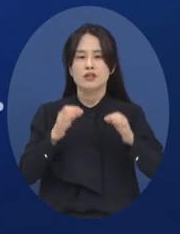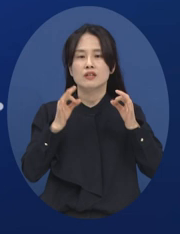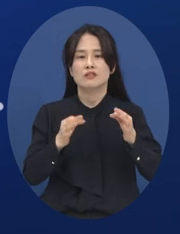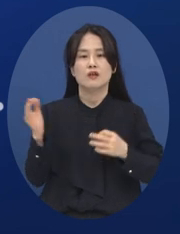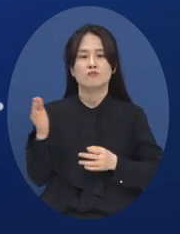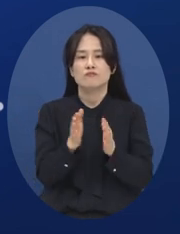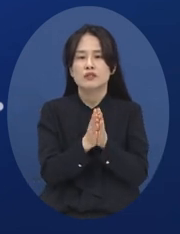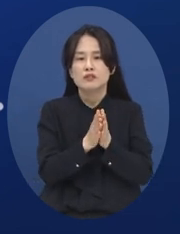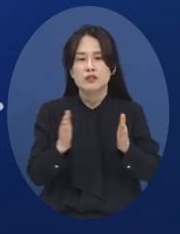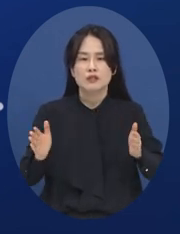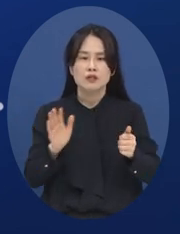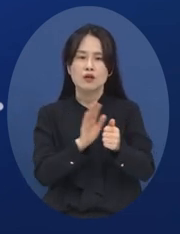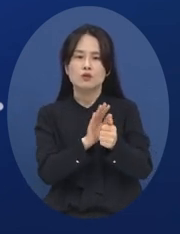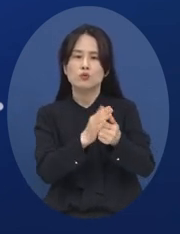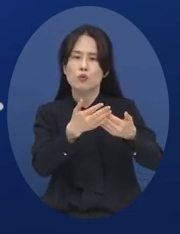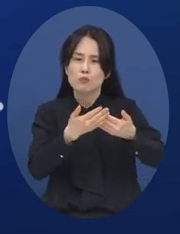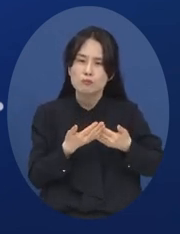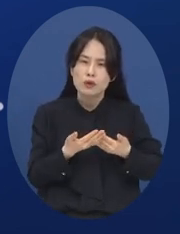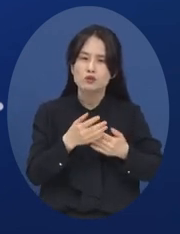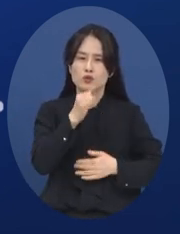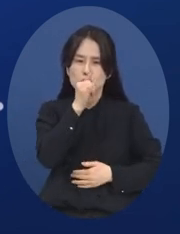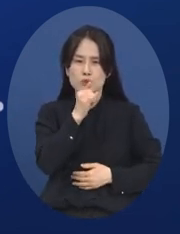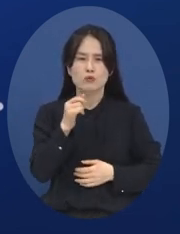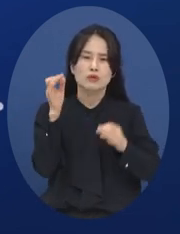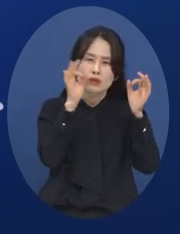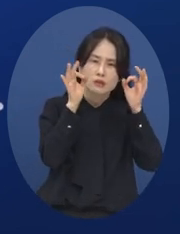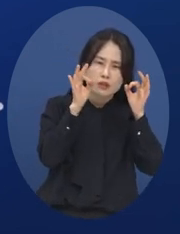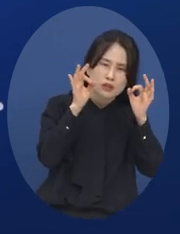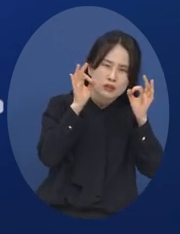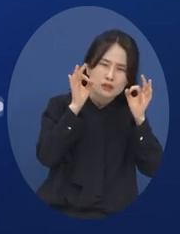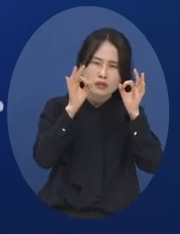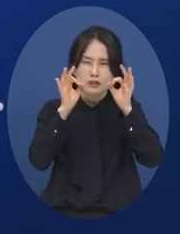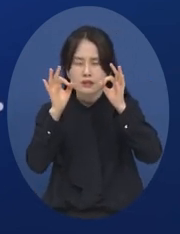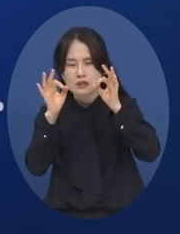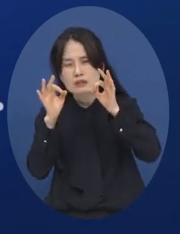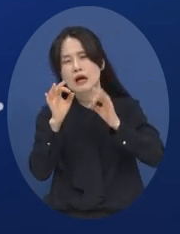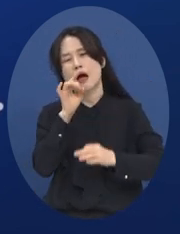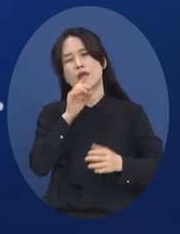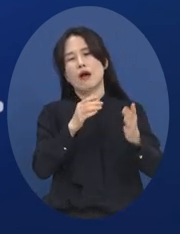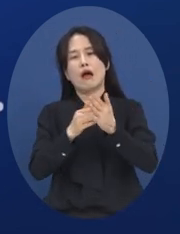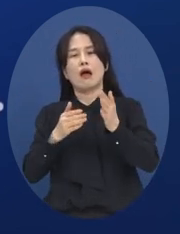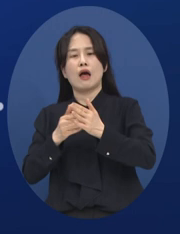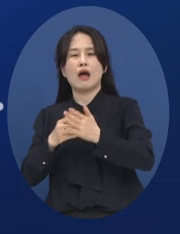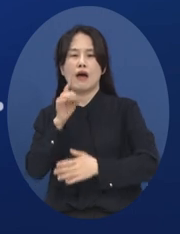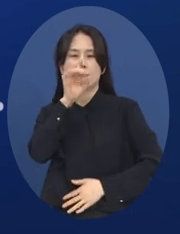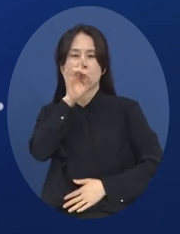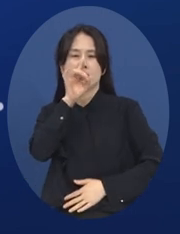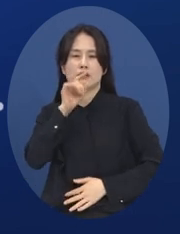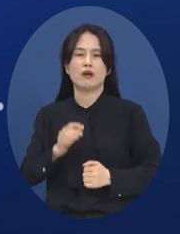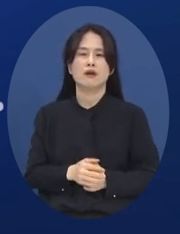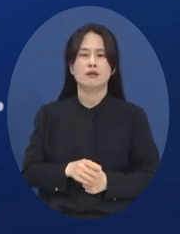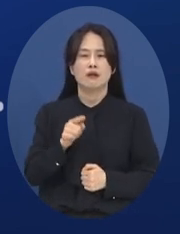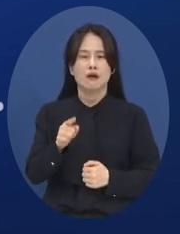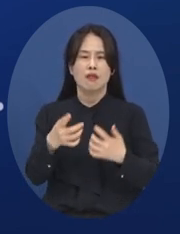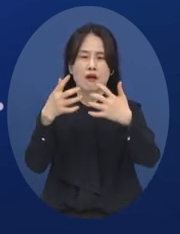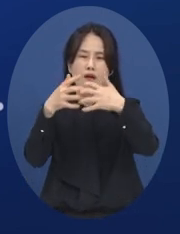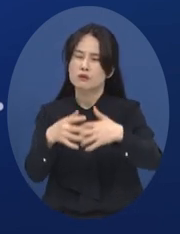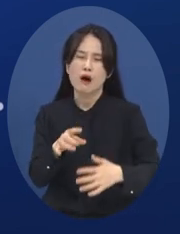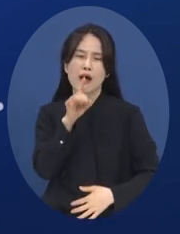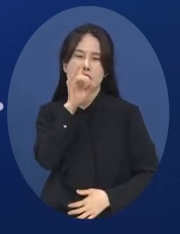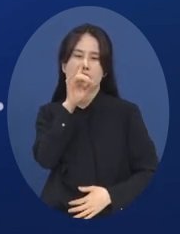시작해서 뭐 지원받을 수 있거나 혹은 뭐 빌릴 수 있는 데인가 찾아보다가 찾다 결국 다 안 되니까 글로 내려간